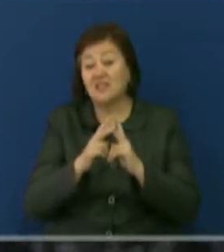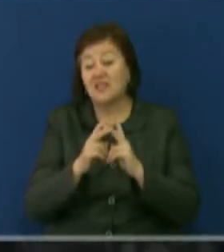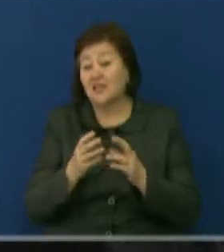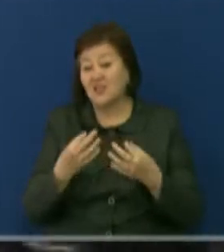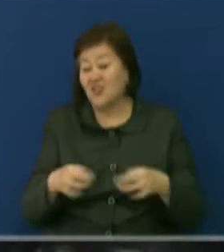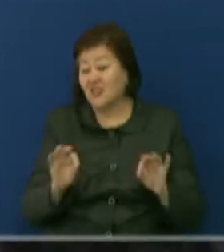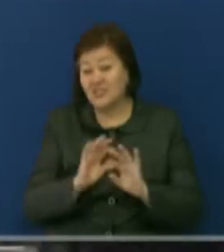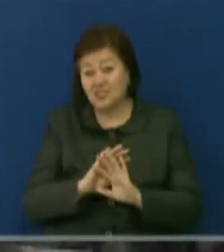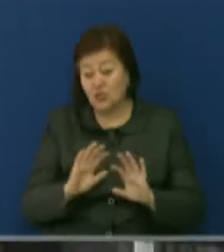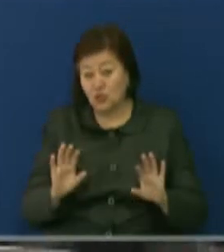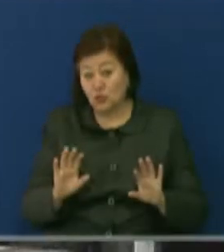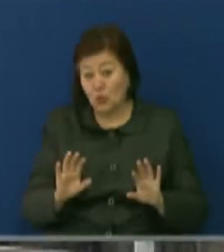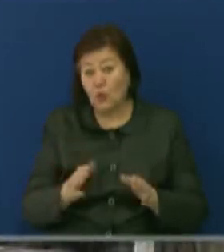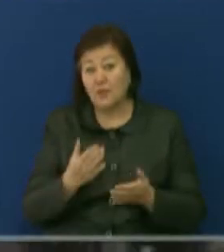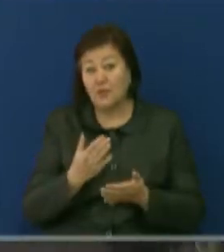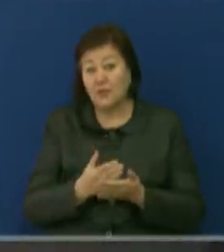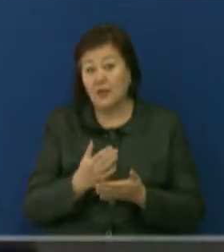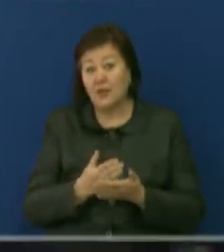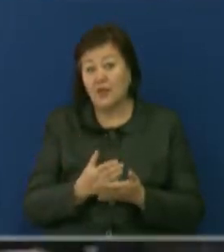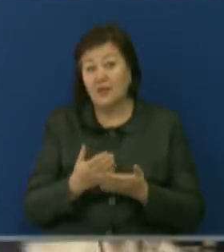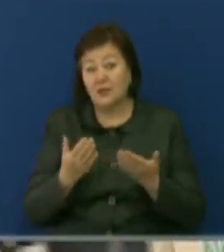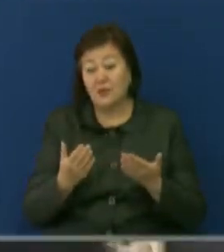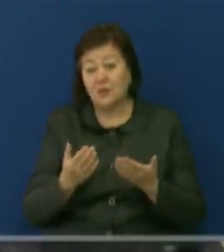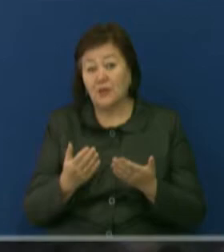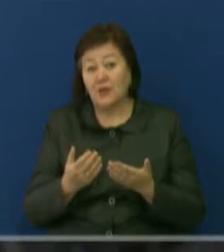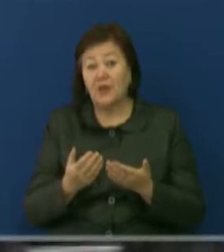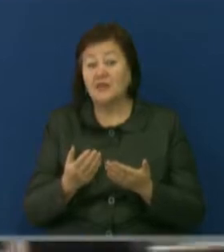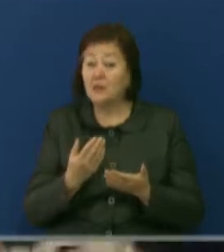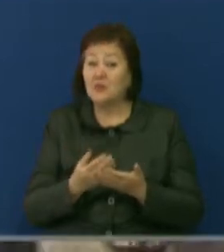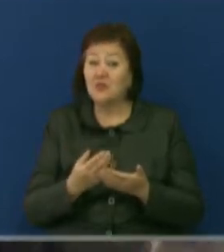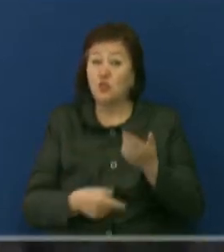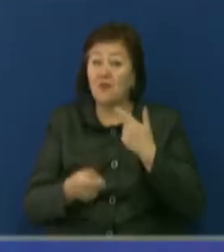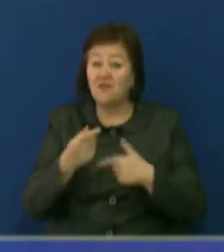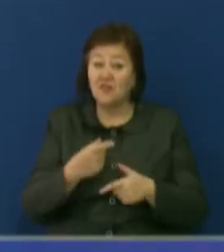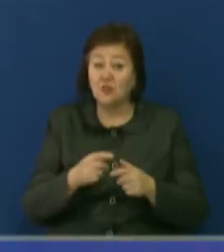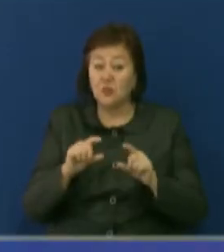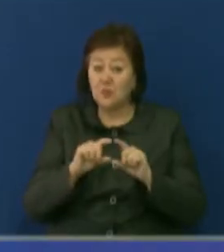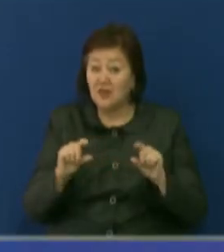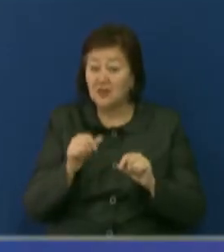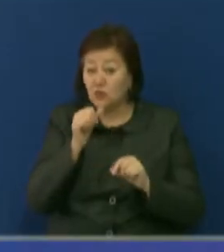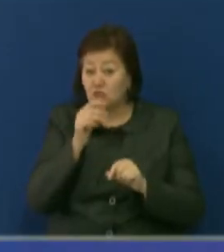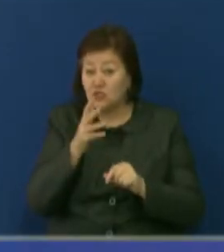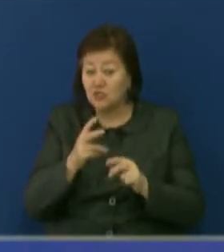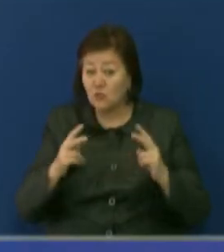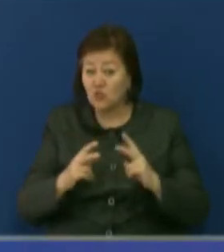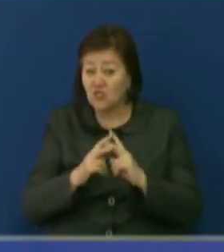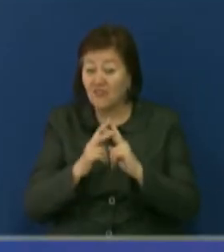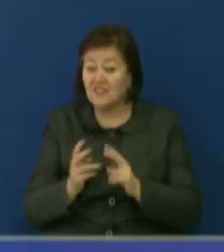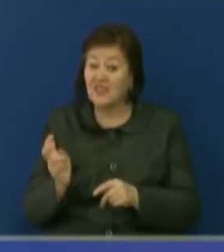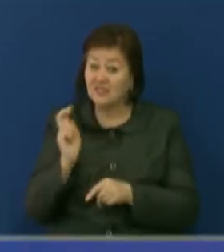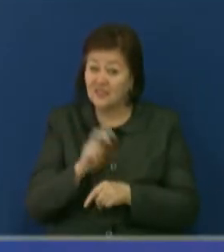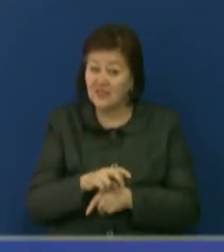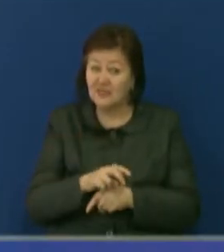берілмесе, пайдаланылмаған жол жүру билетін қайтару үшін кассаға да кіре алмайды. Семейде